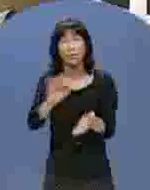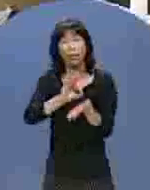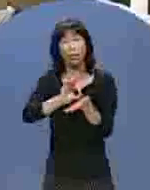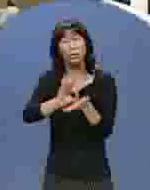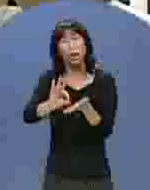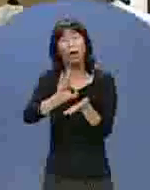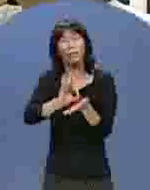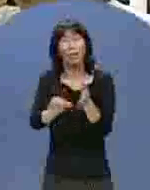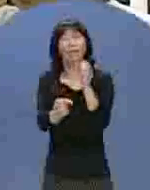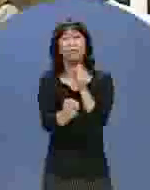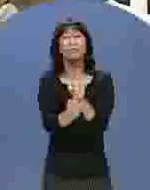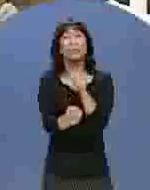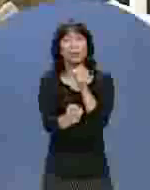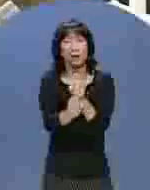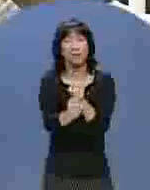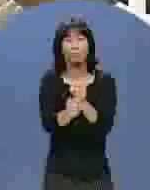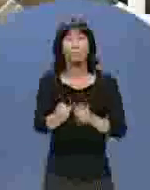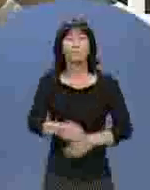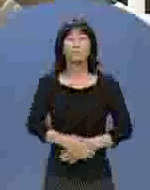りました。